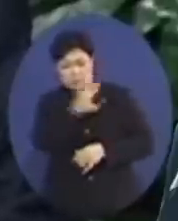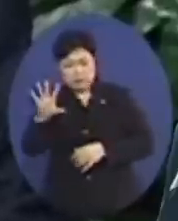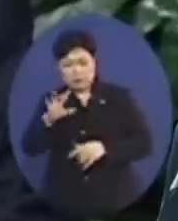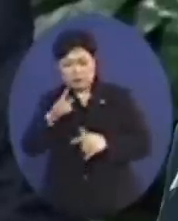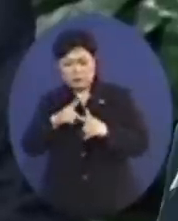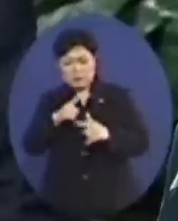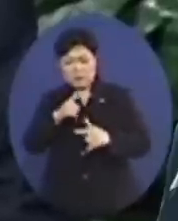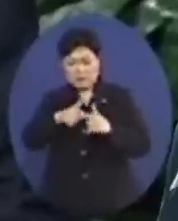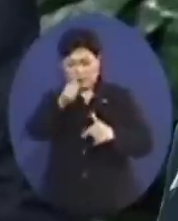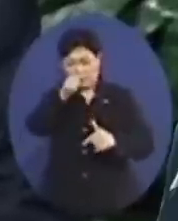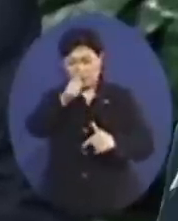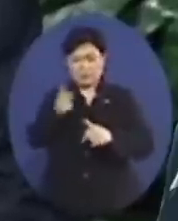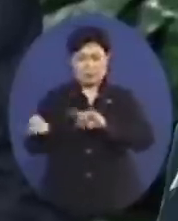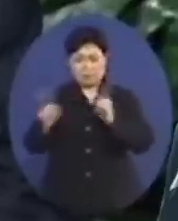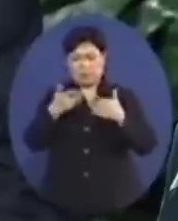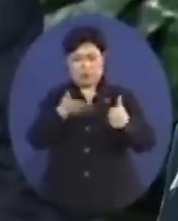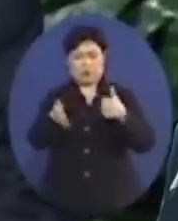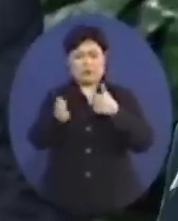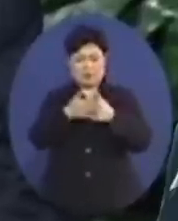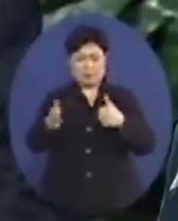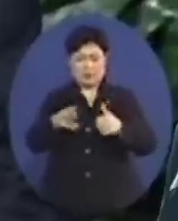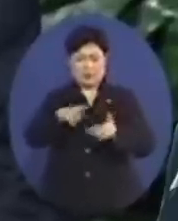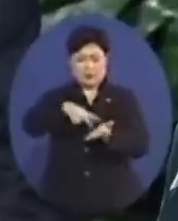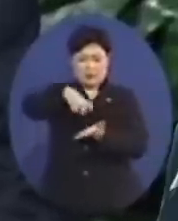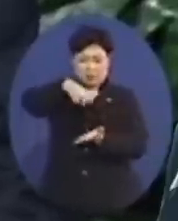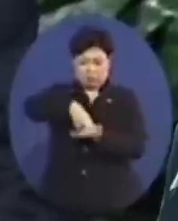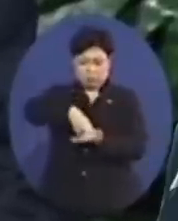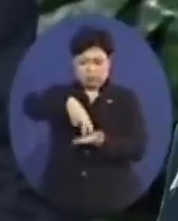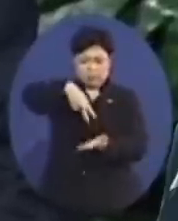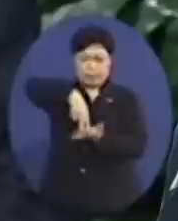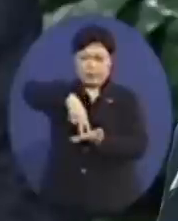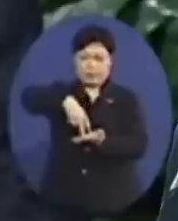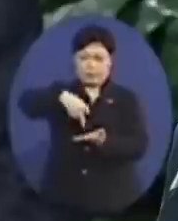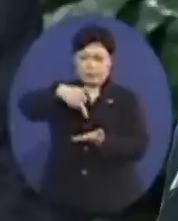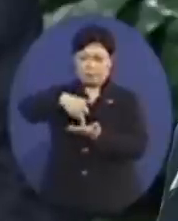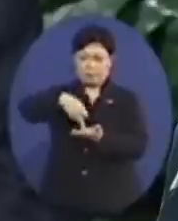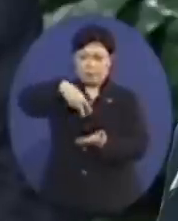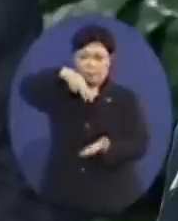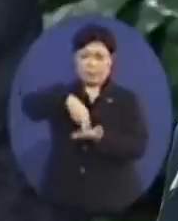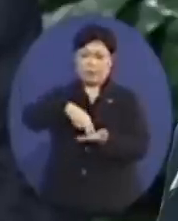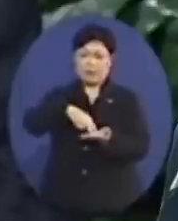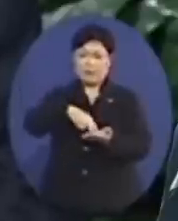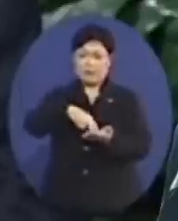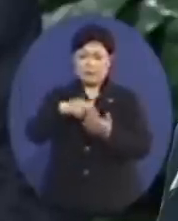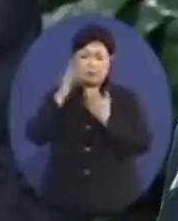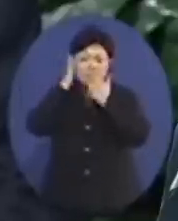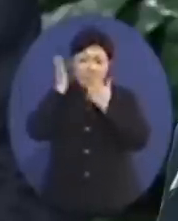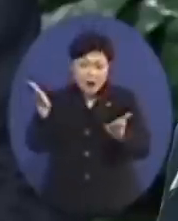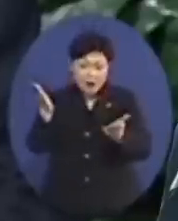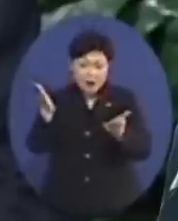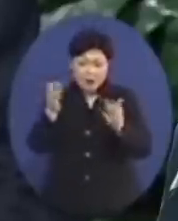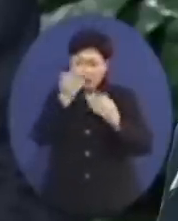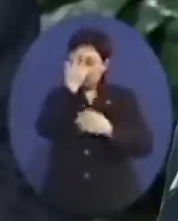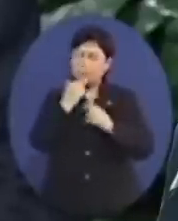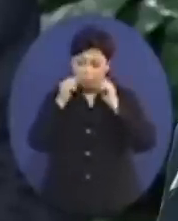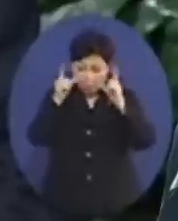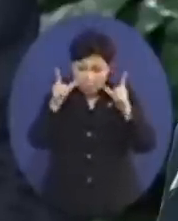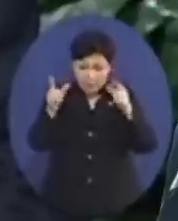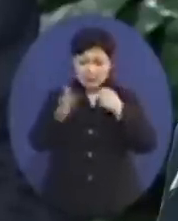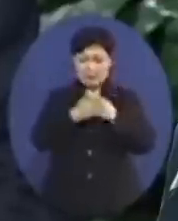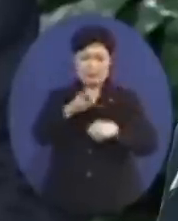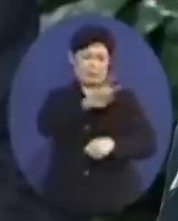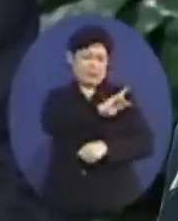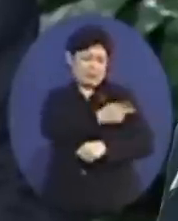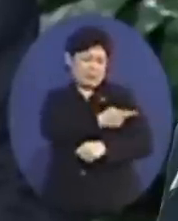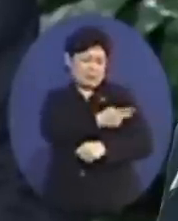백발로 다 나으니까, 안진뱅이도 절발도 김거리도 벙거리도 장님도 다 나으니까 이단이라